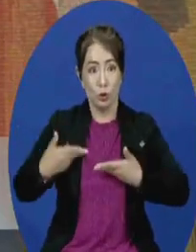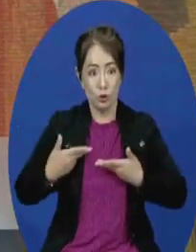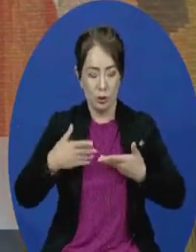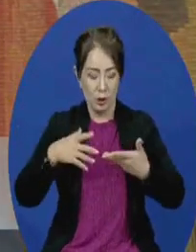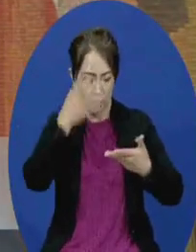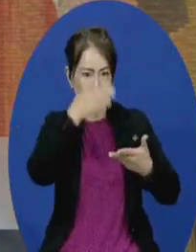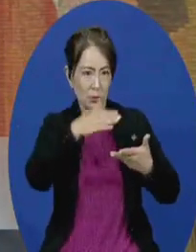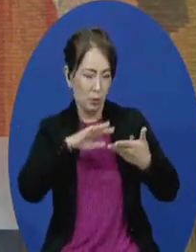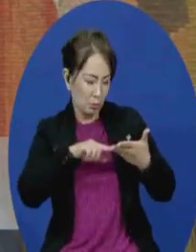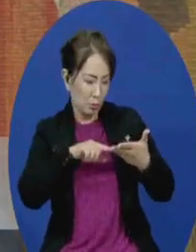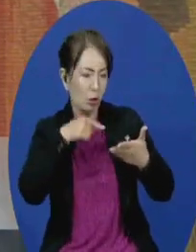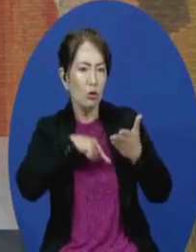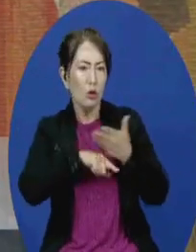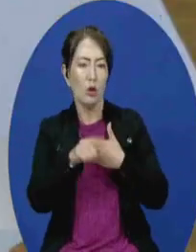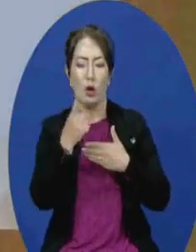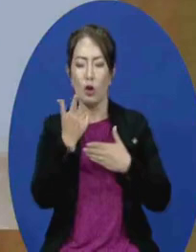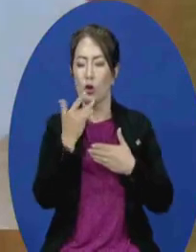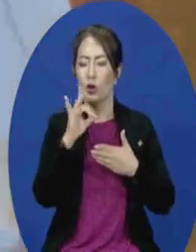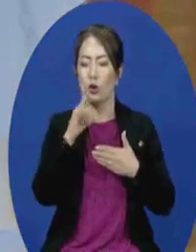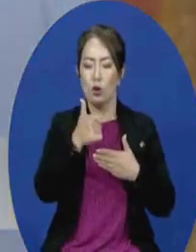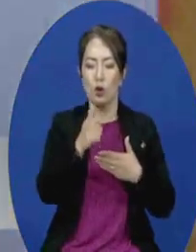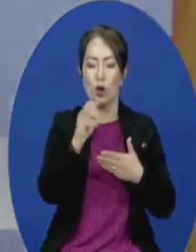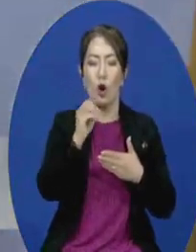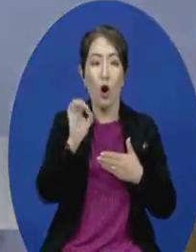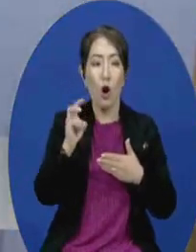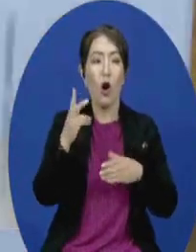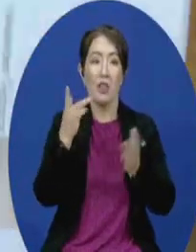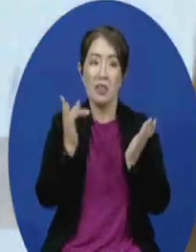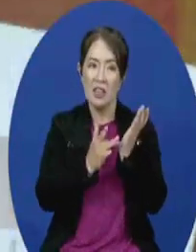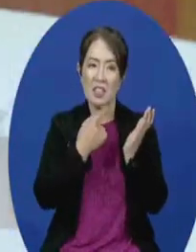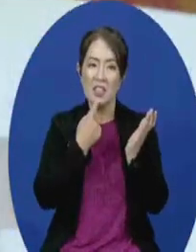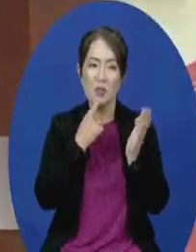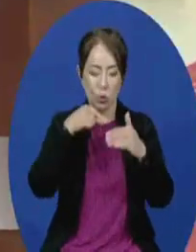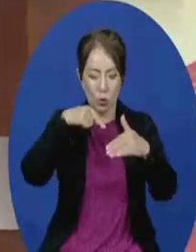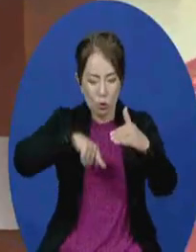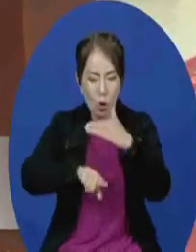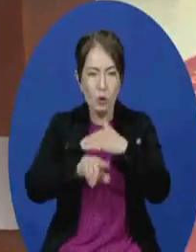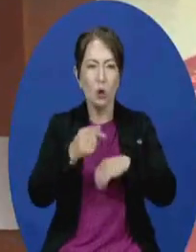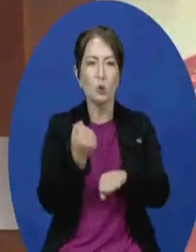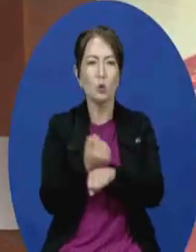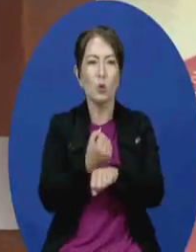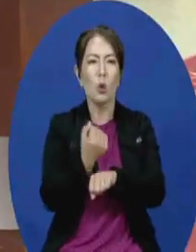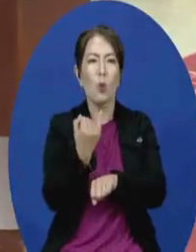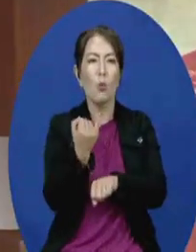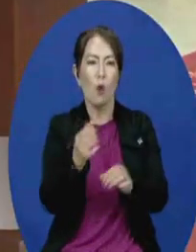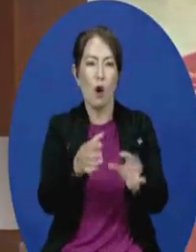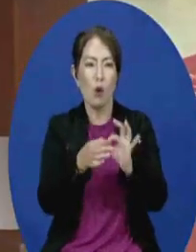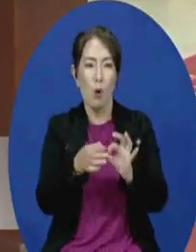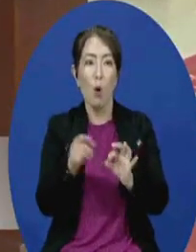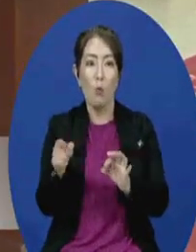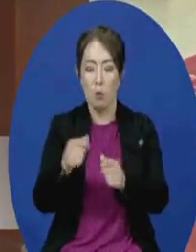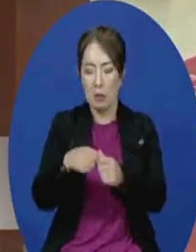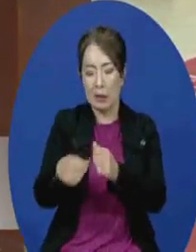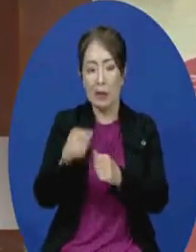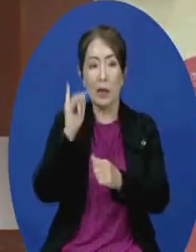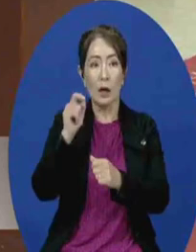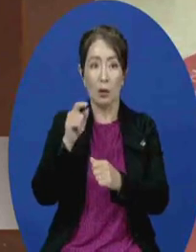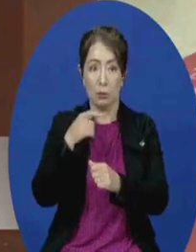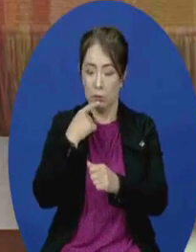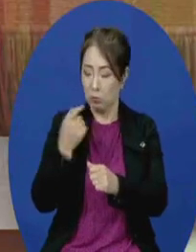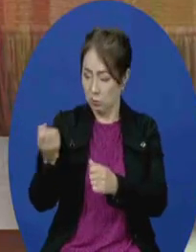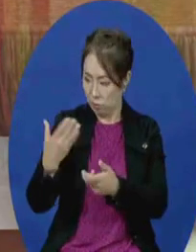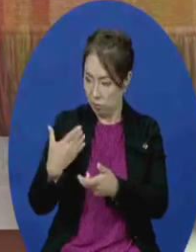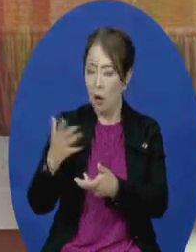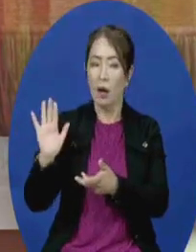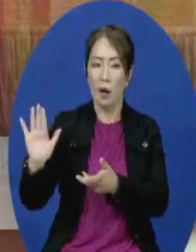өрчлөлтөнд тааварлах боломжгүй геотехникийн нөхцөл байдал буюу гүний урхаан чулуулгийн онцлогоос олж зардал хэтэрсэн гэж тайлбарласан юм а. Харин хөндлөнгийн шинжээчдийн